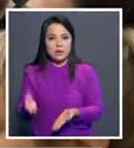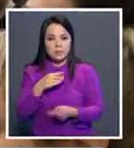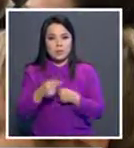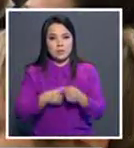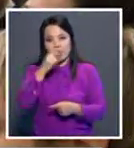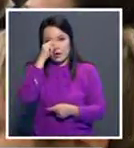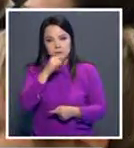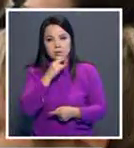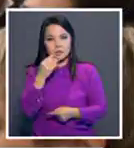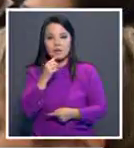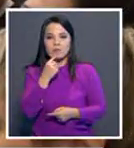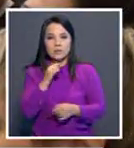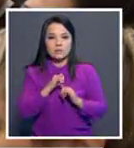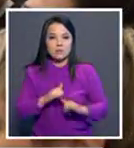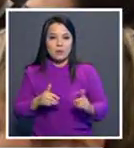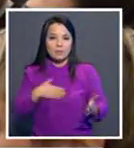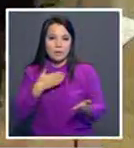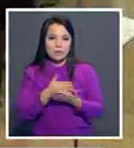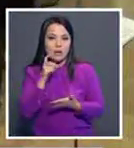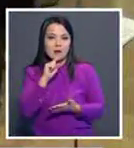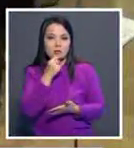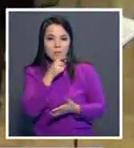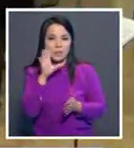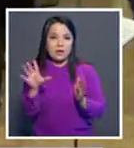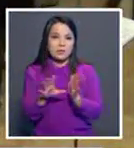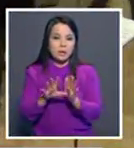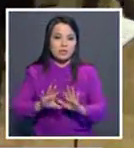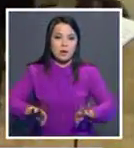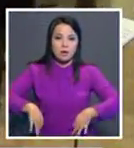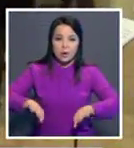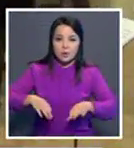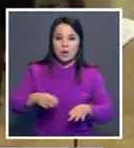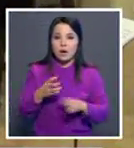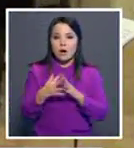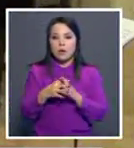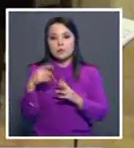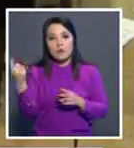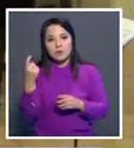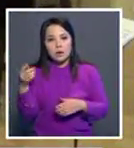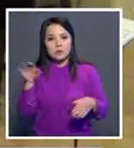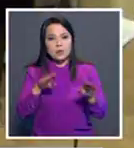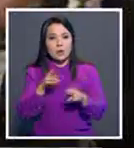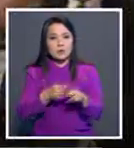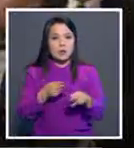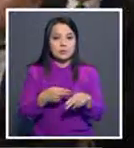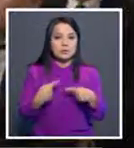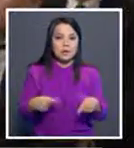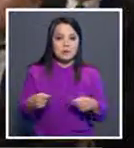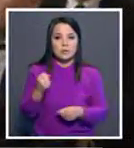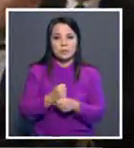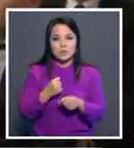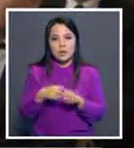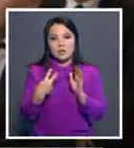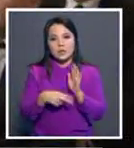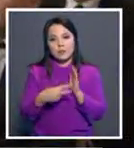қазақ-фин қатынасы қарқынды дамыды. Бүгінде экономика, энергетика, көлік, логистика, ауыл шаруашылығы, тау-кен өндірісі салаларында 70-ден